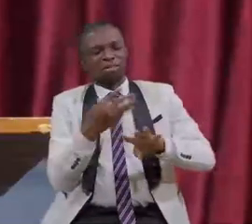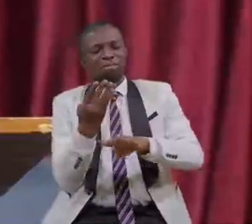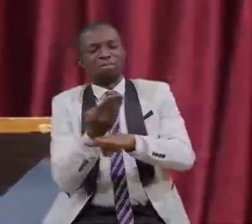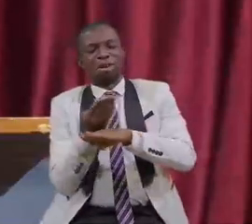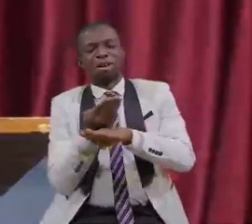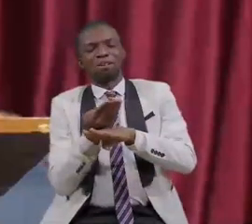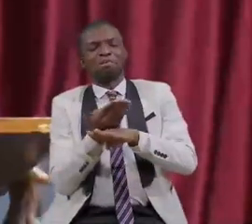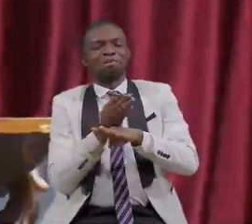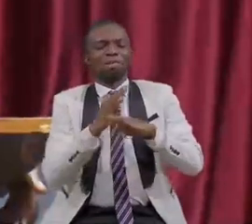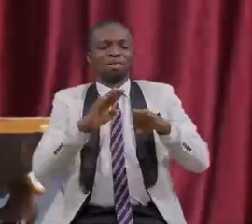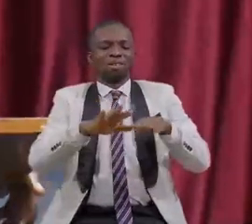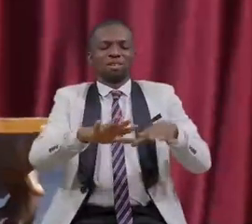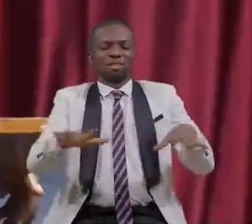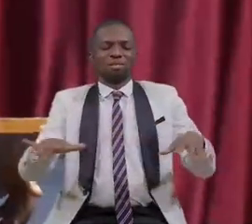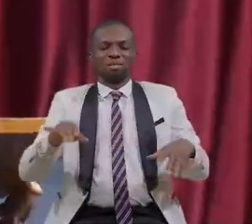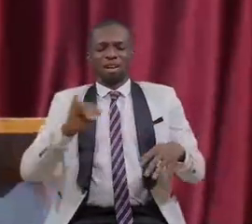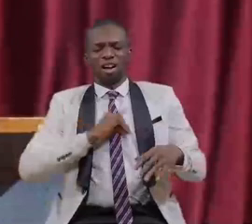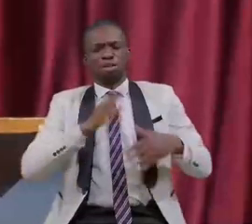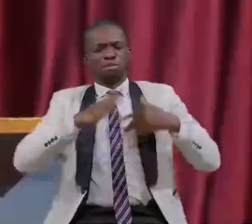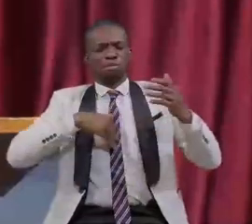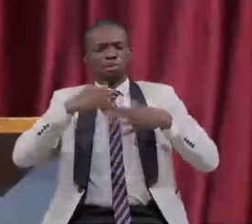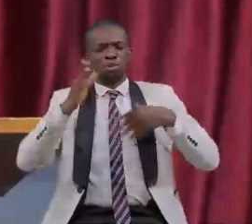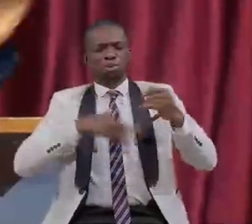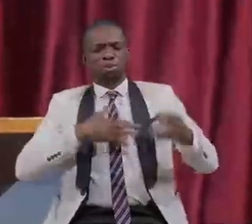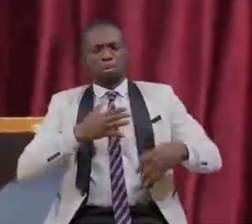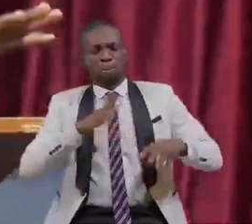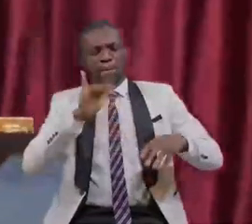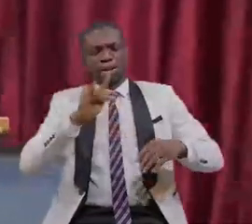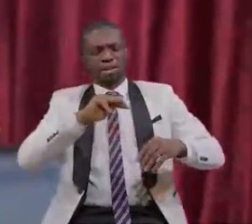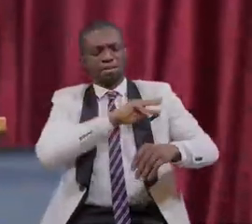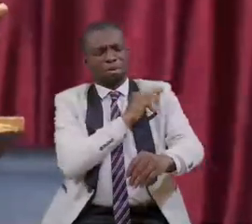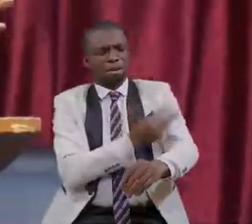voici la grande Babylone que j'ai bâtie par ma force.